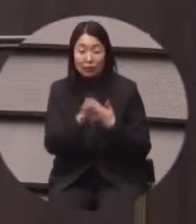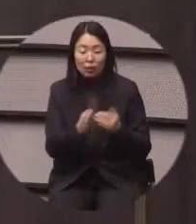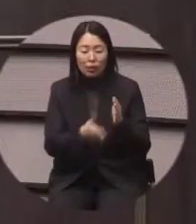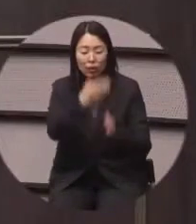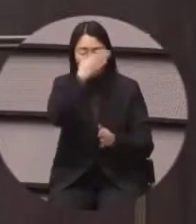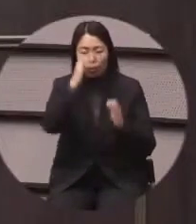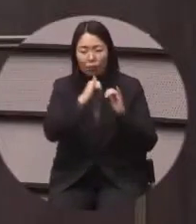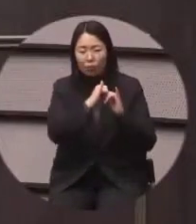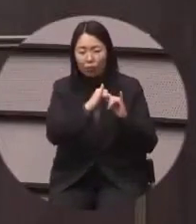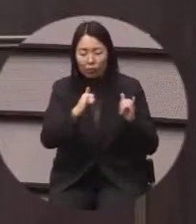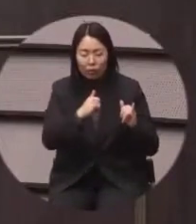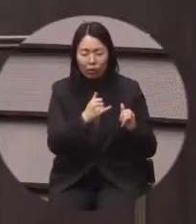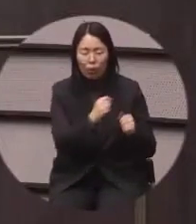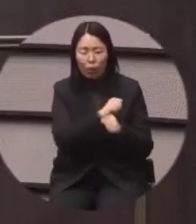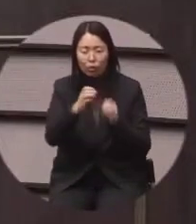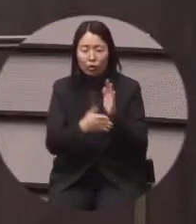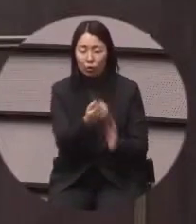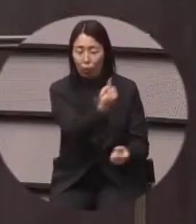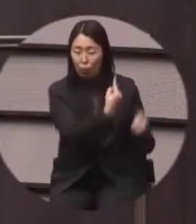일자리가 있습니까?